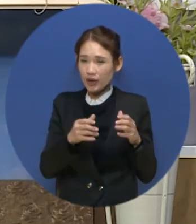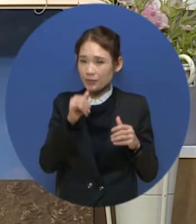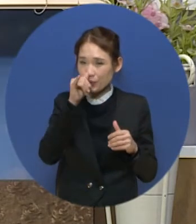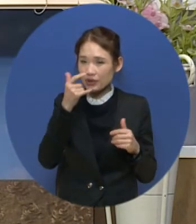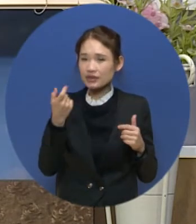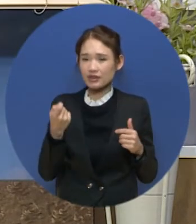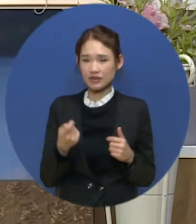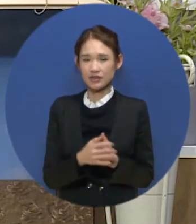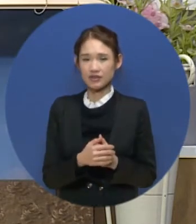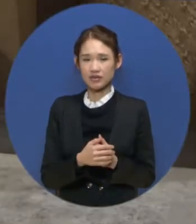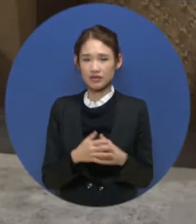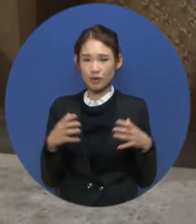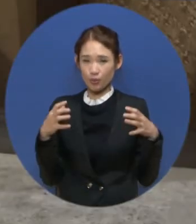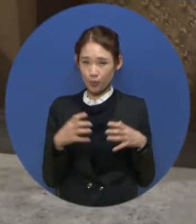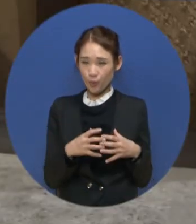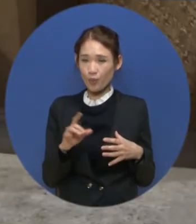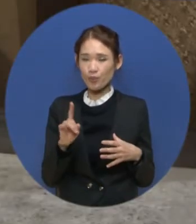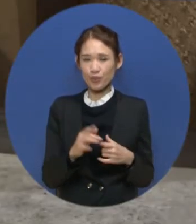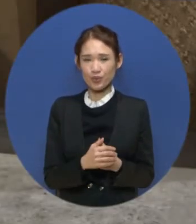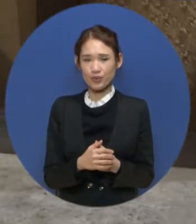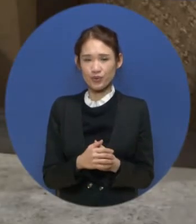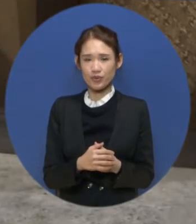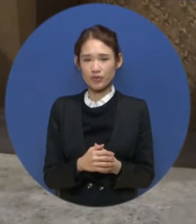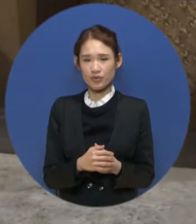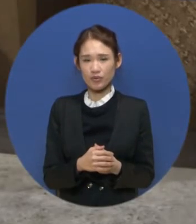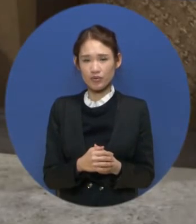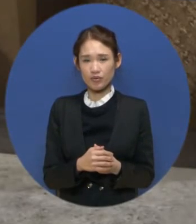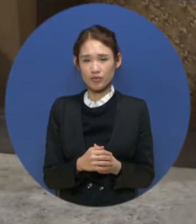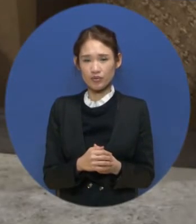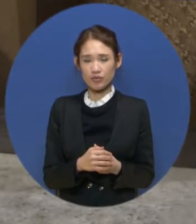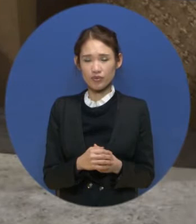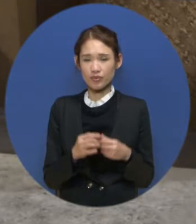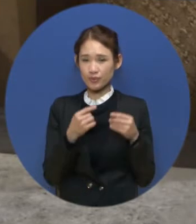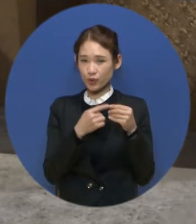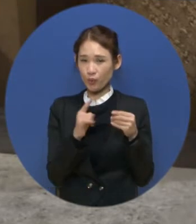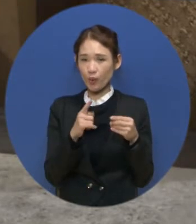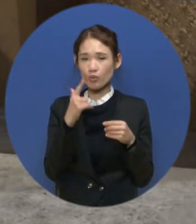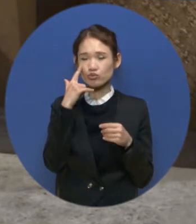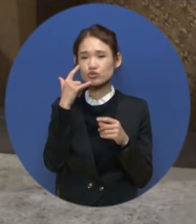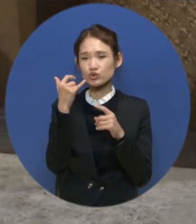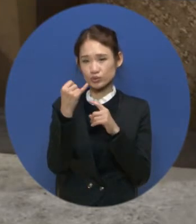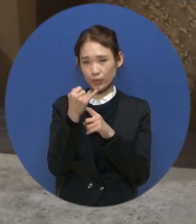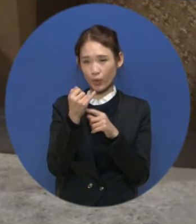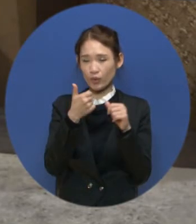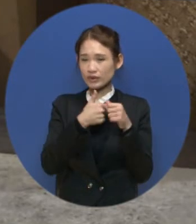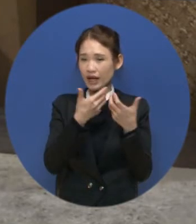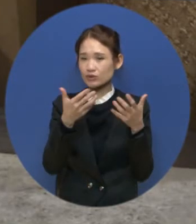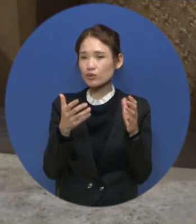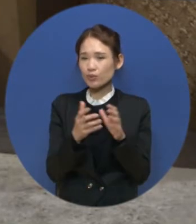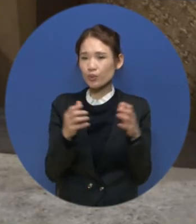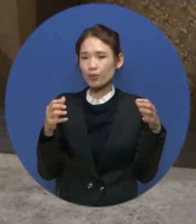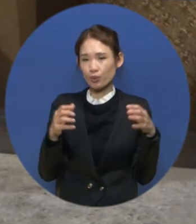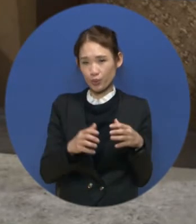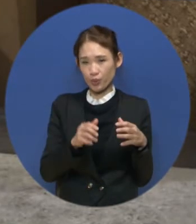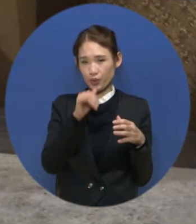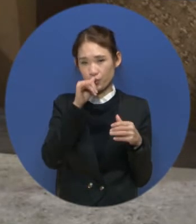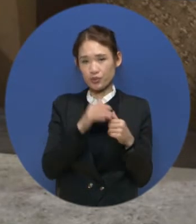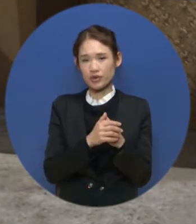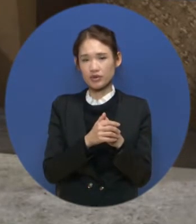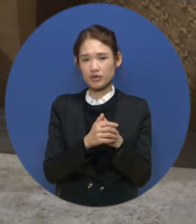같은데 이런 모임은 어떤 것들이 또 있나요? 네, 이제 우선은 부모 자조 모임이 있습니다. 그래서